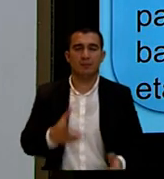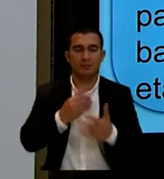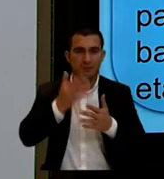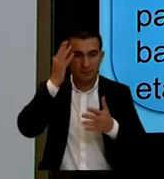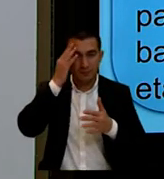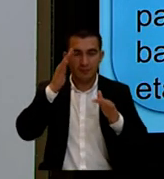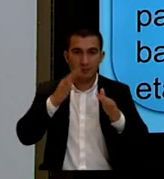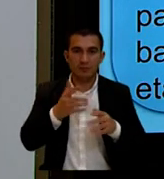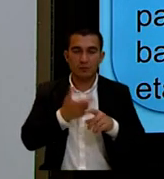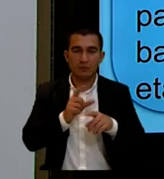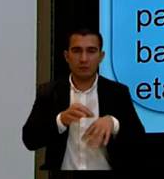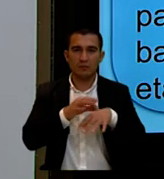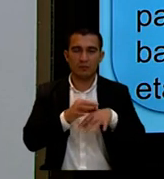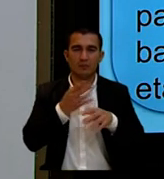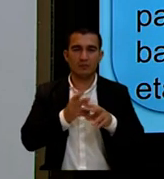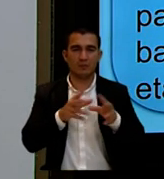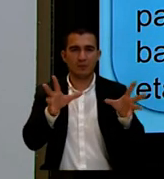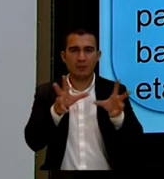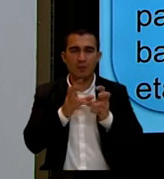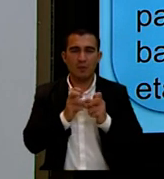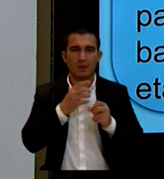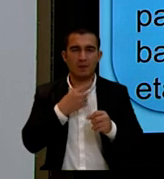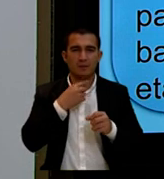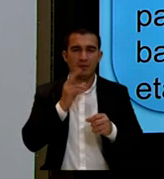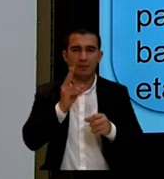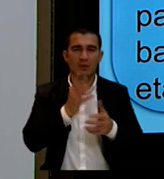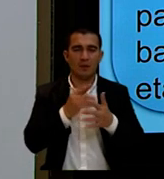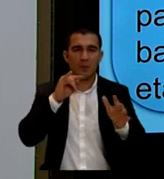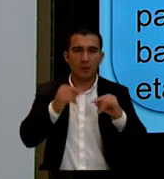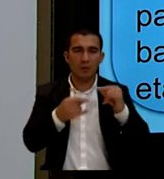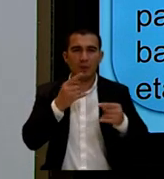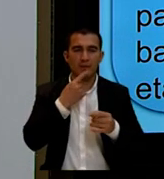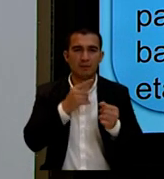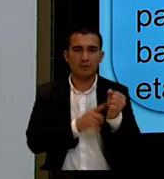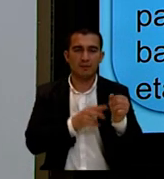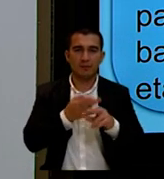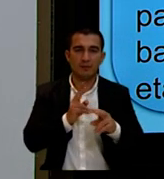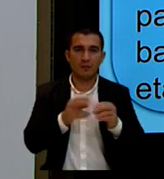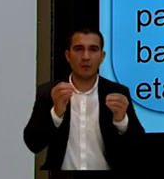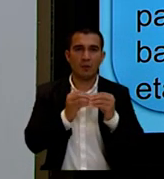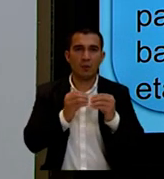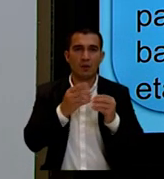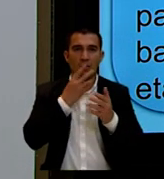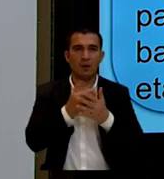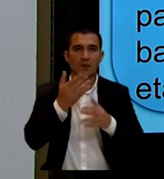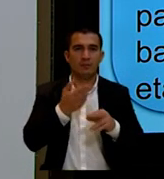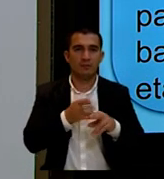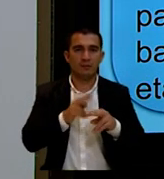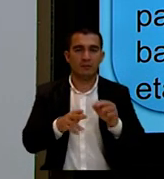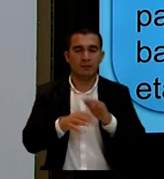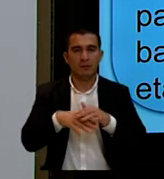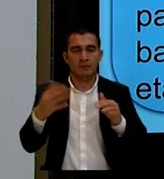Miyadan va tanadan yig'ilgan venos qon kovak venalar orqali o'ng bo'lmachaga kelib quyiladi. Bu